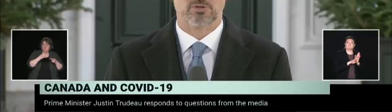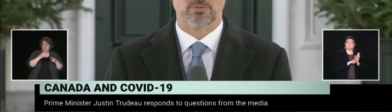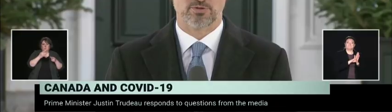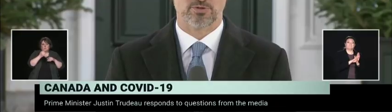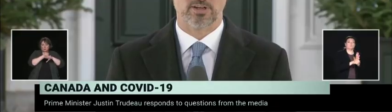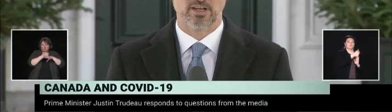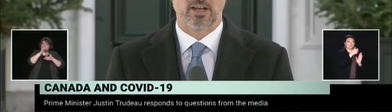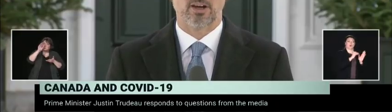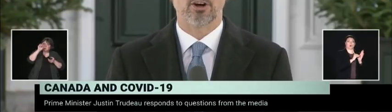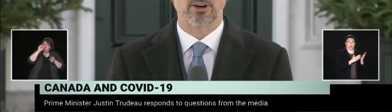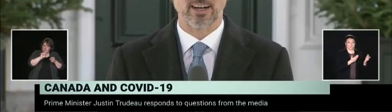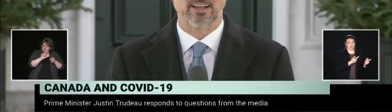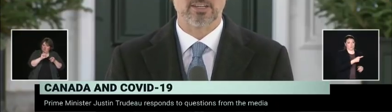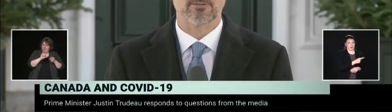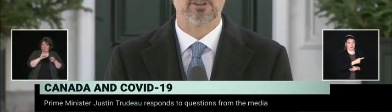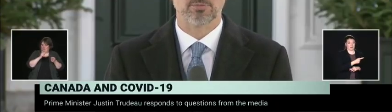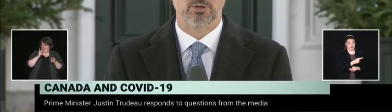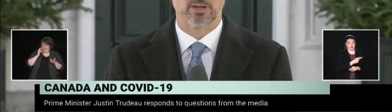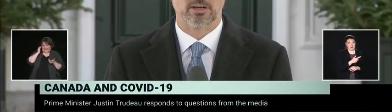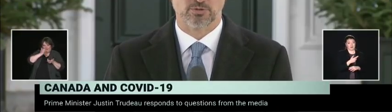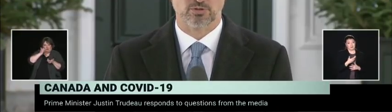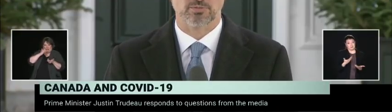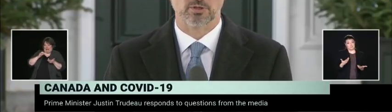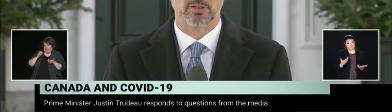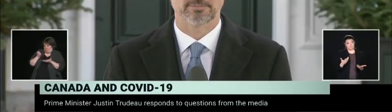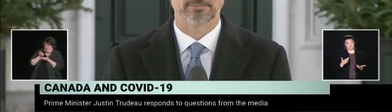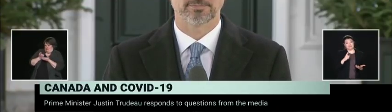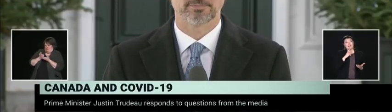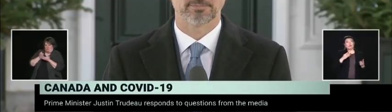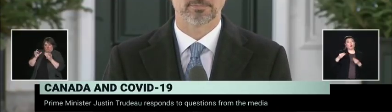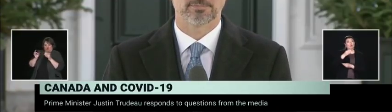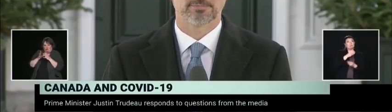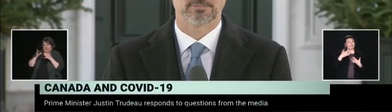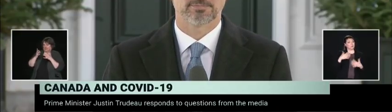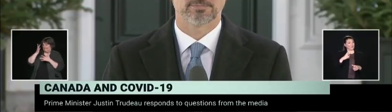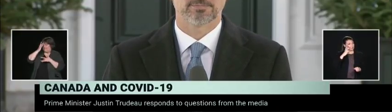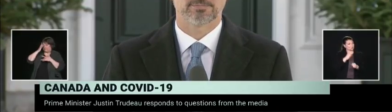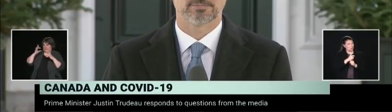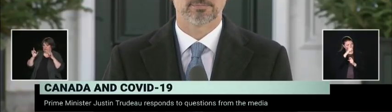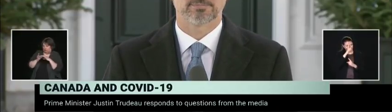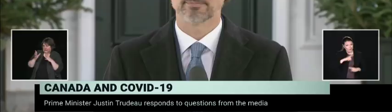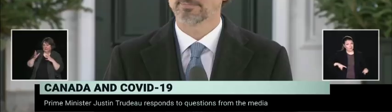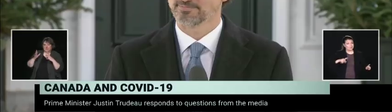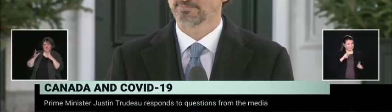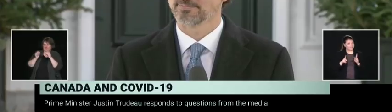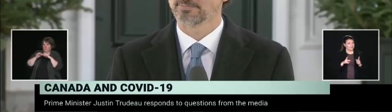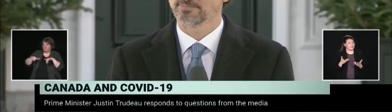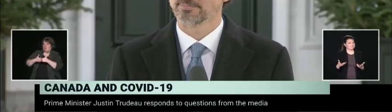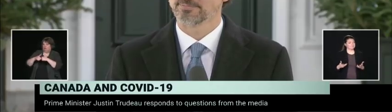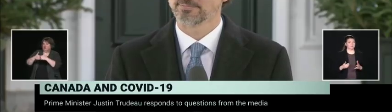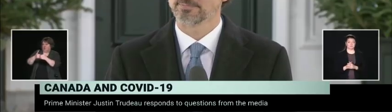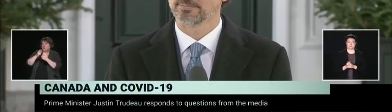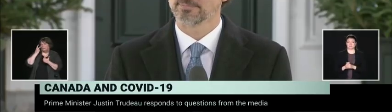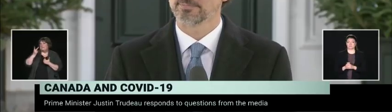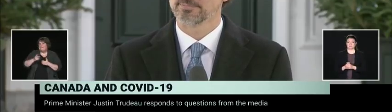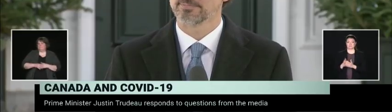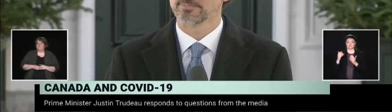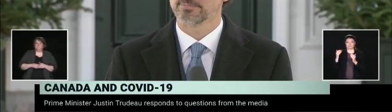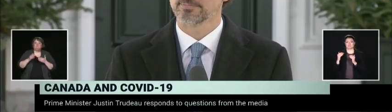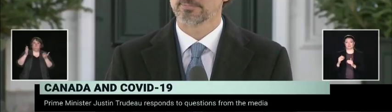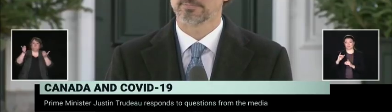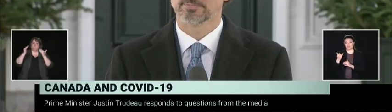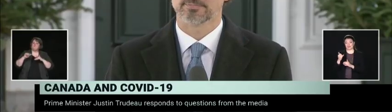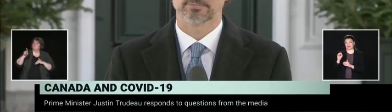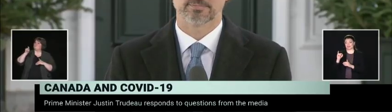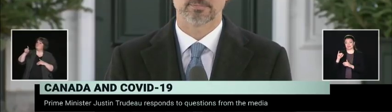de plus en plus un grand défi pour tout le monde. Prime Minister Janet Silver, Global News. Yesterday,